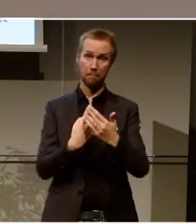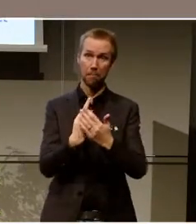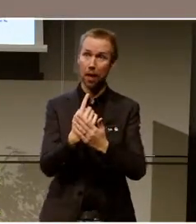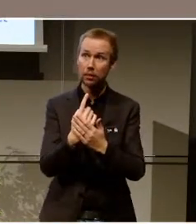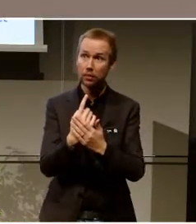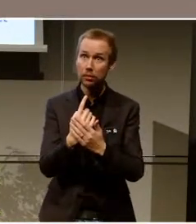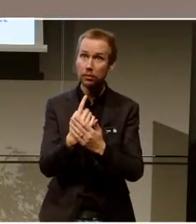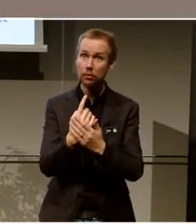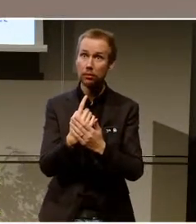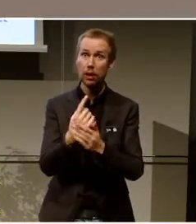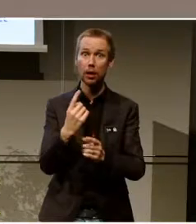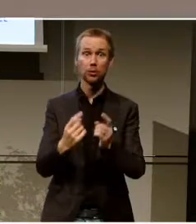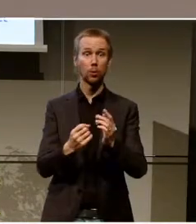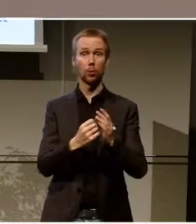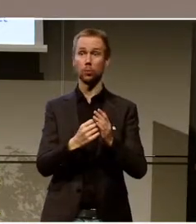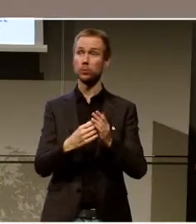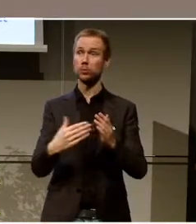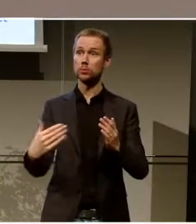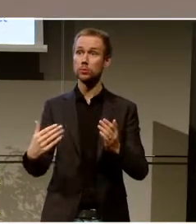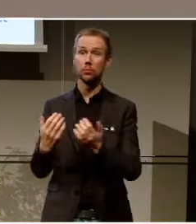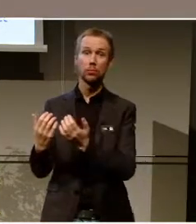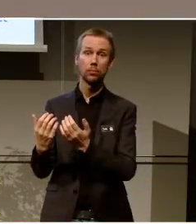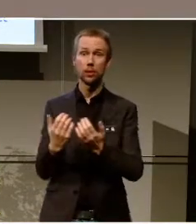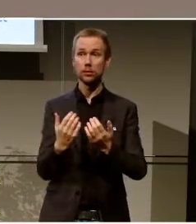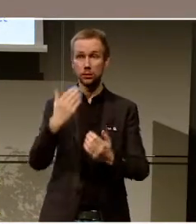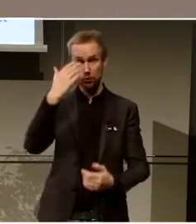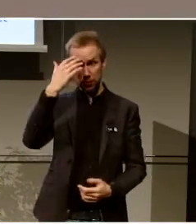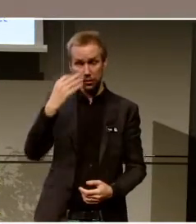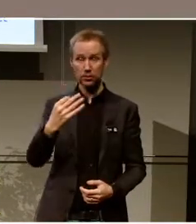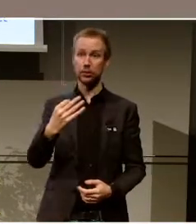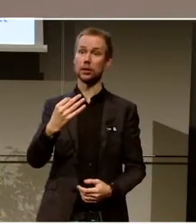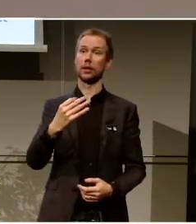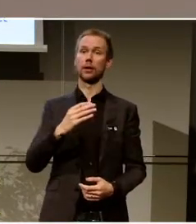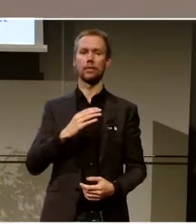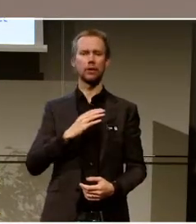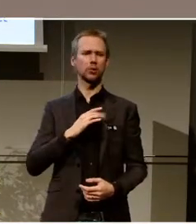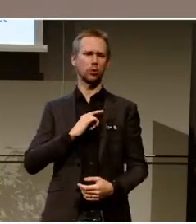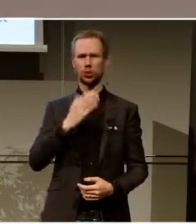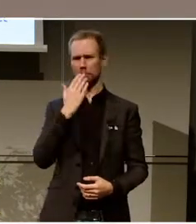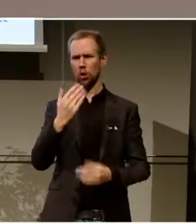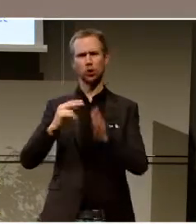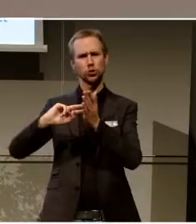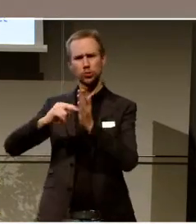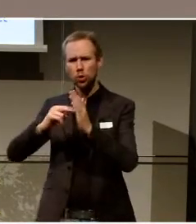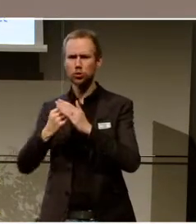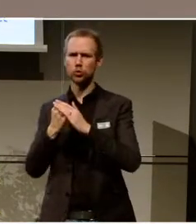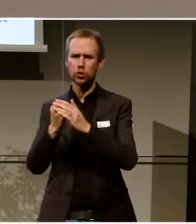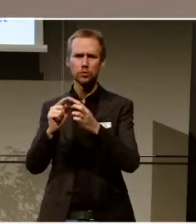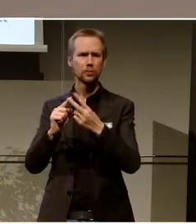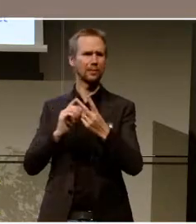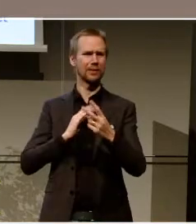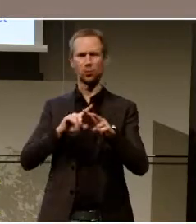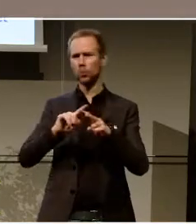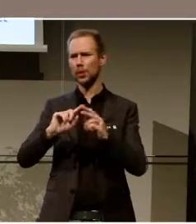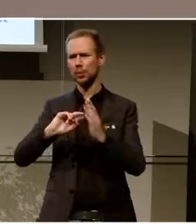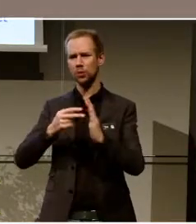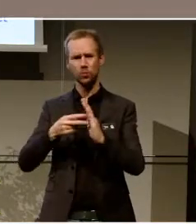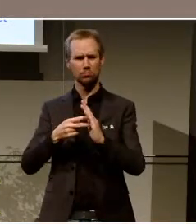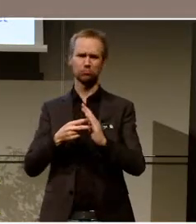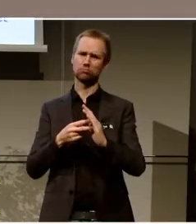på kompetens. Det finns mycket systematiskt stöd, det finns metoder att använda,